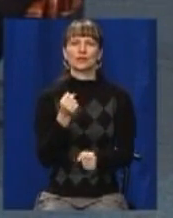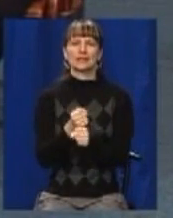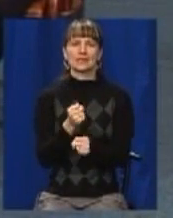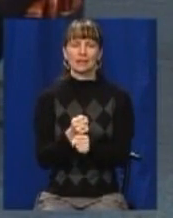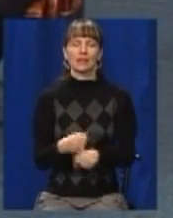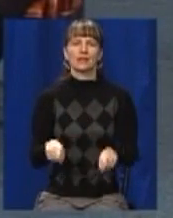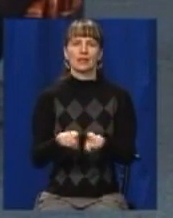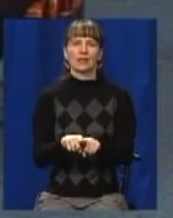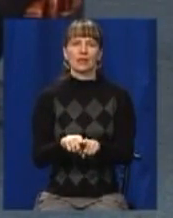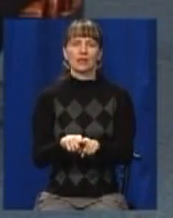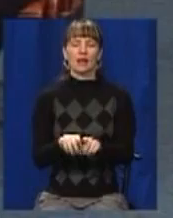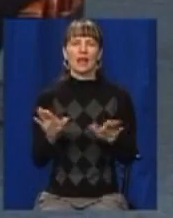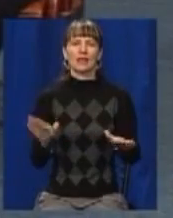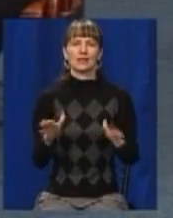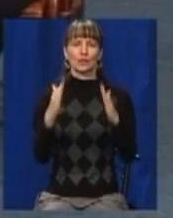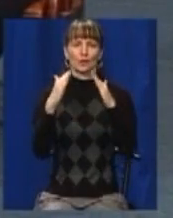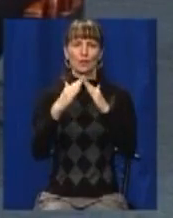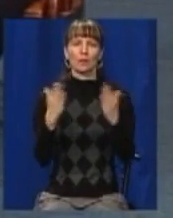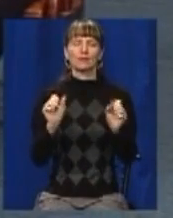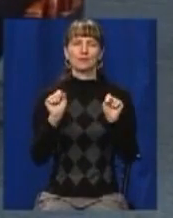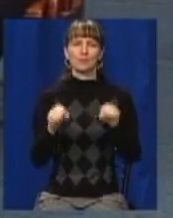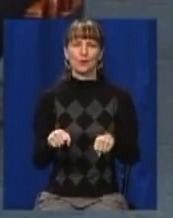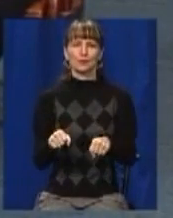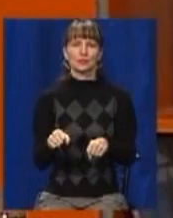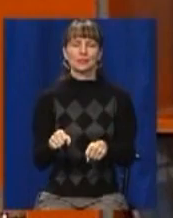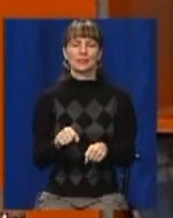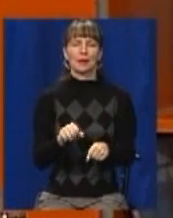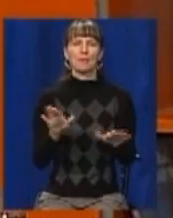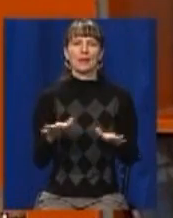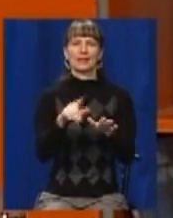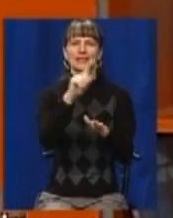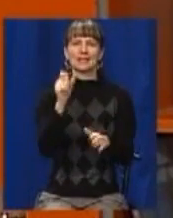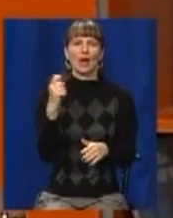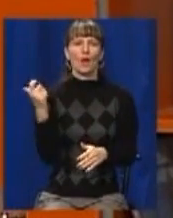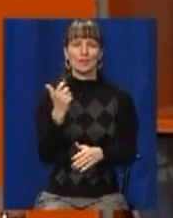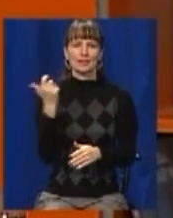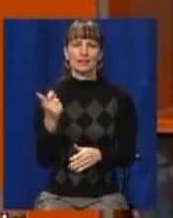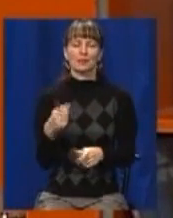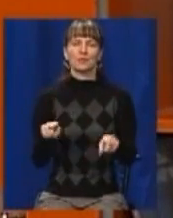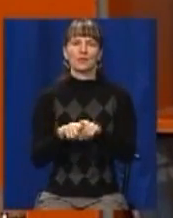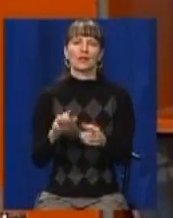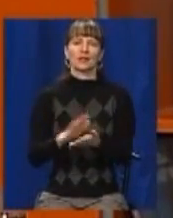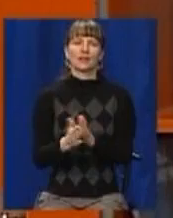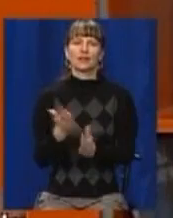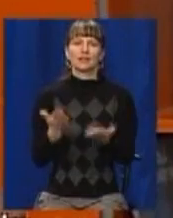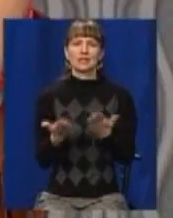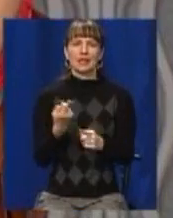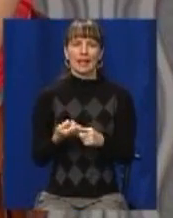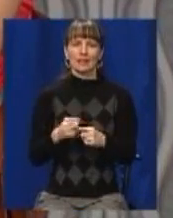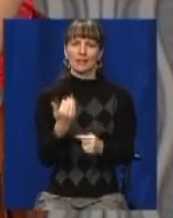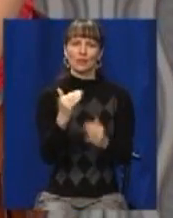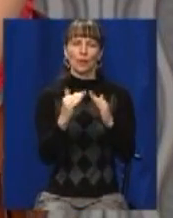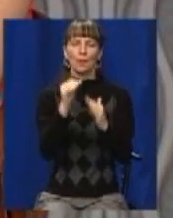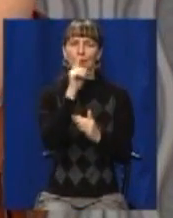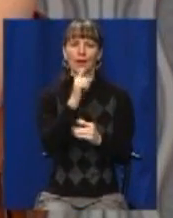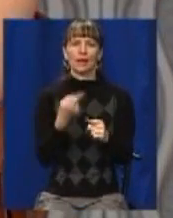створила ти такі літаючі будинки, які зможуть прилітати за людиною, за господарем. Але тут така ситуація, якщо це твій будинок